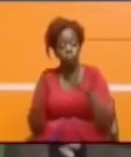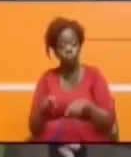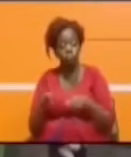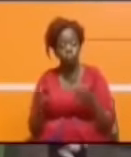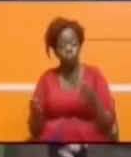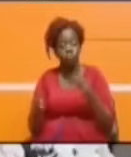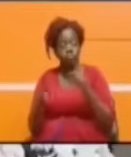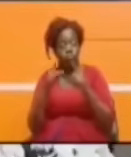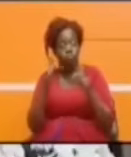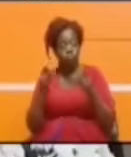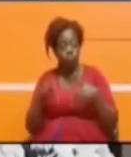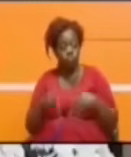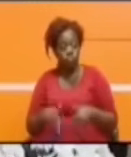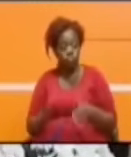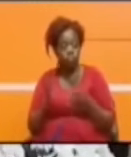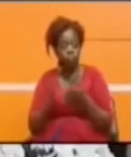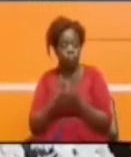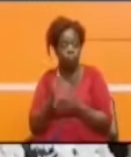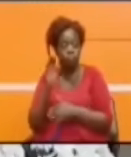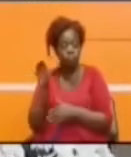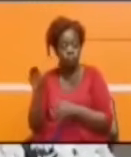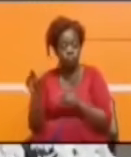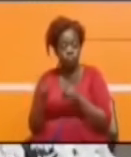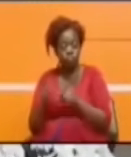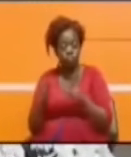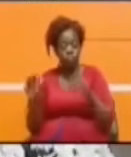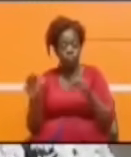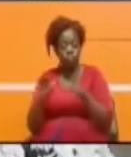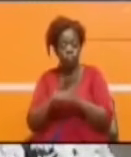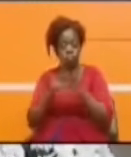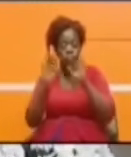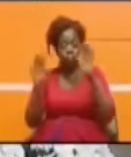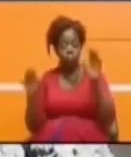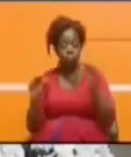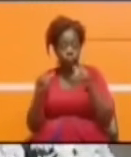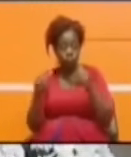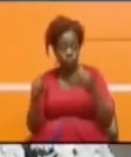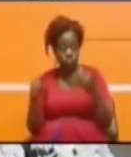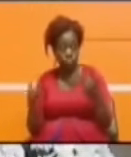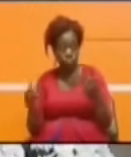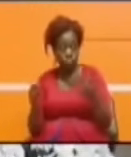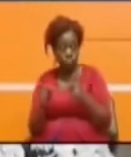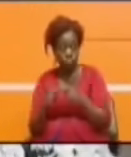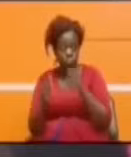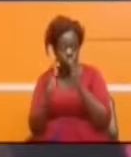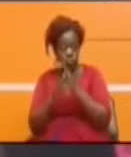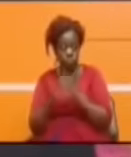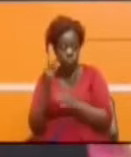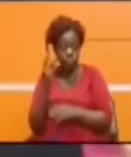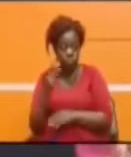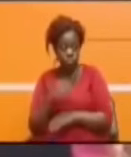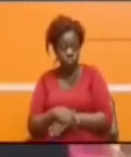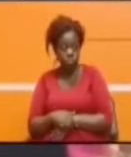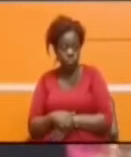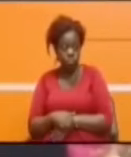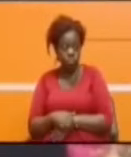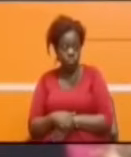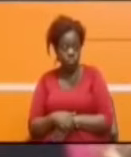akamazaalibwa keyeetabakola eggulo so nga olunaku lwonna yali bulungi era yasaba emisa bbiri.